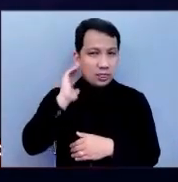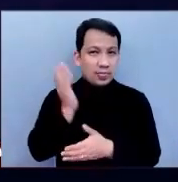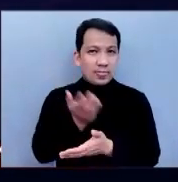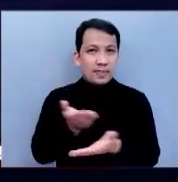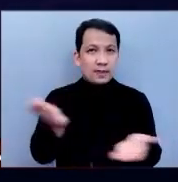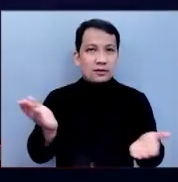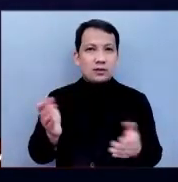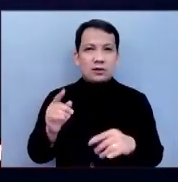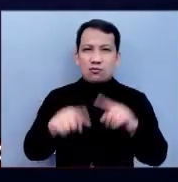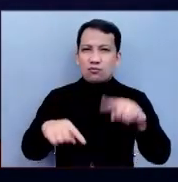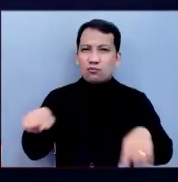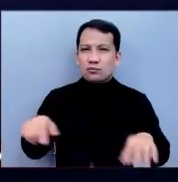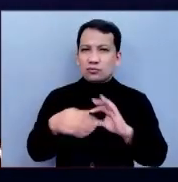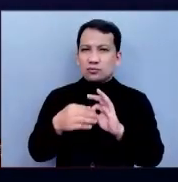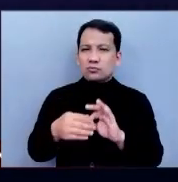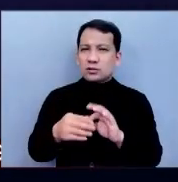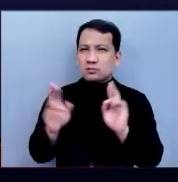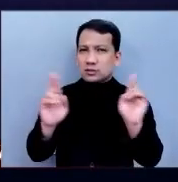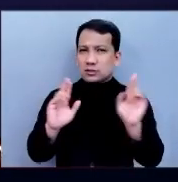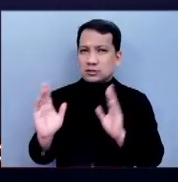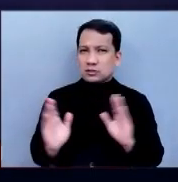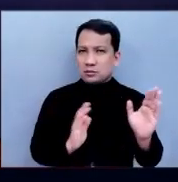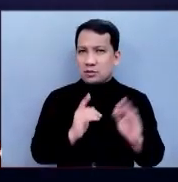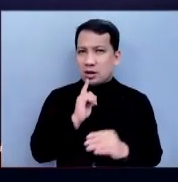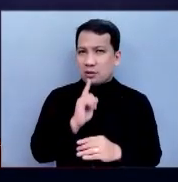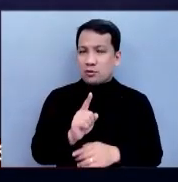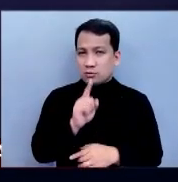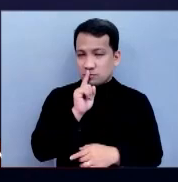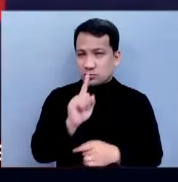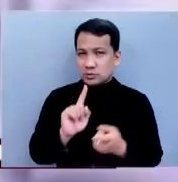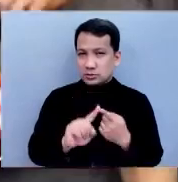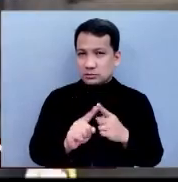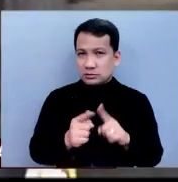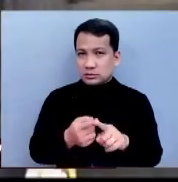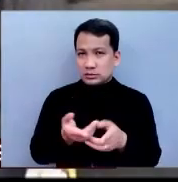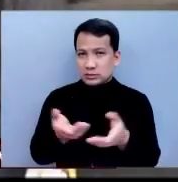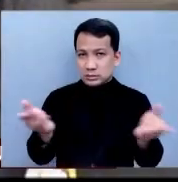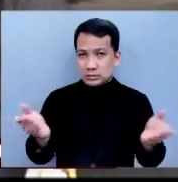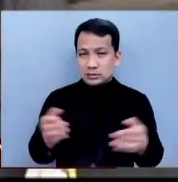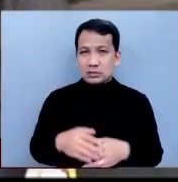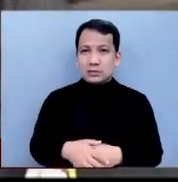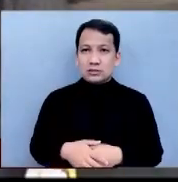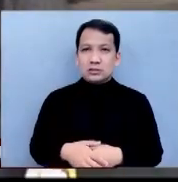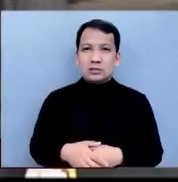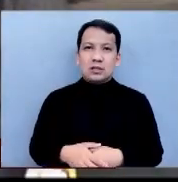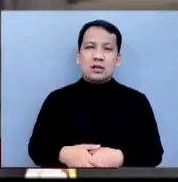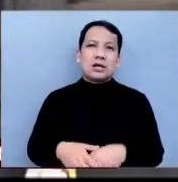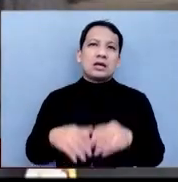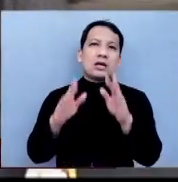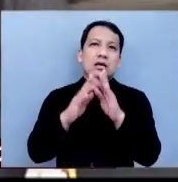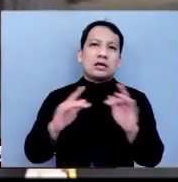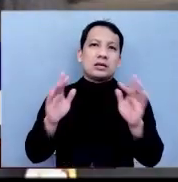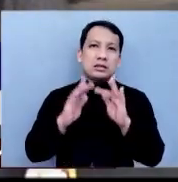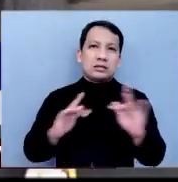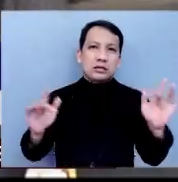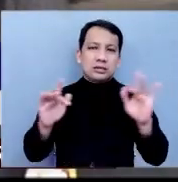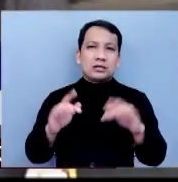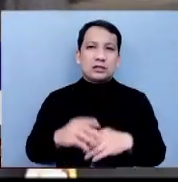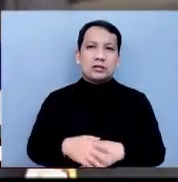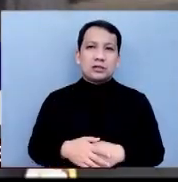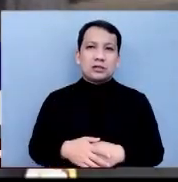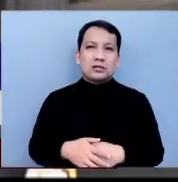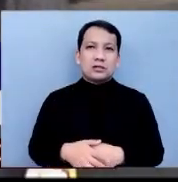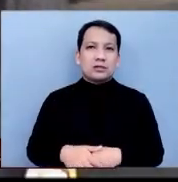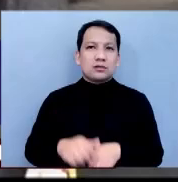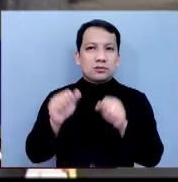Ano kaya ang mga dapat abangan ng mga Solid Dabar Cats? Parang piyesta. Piyesta ng, pwedeng piyesta